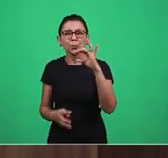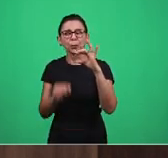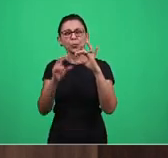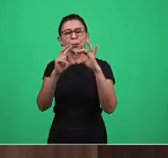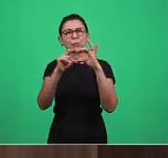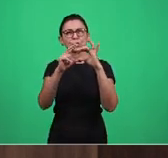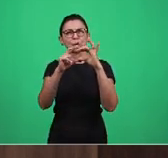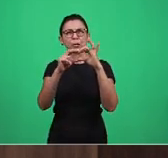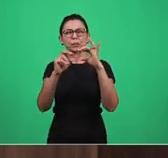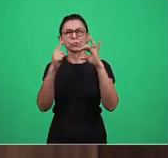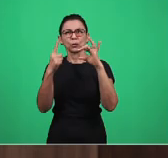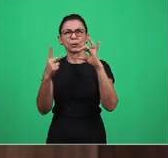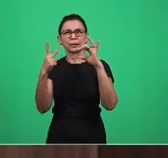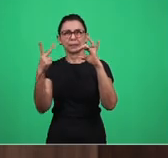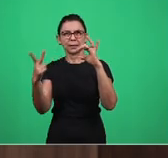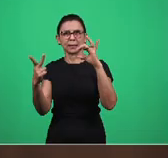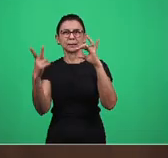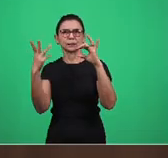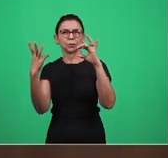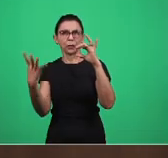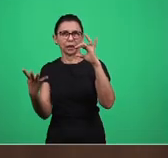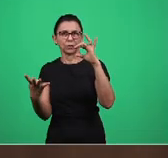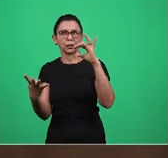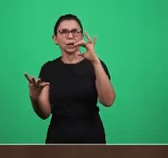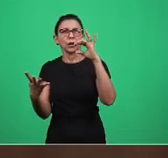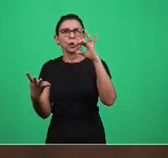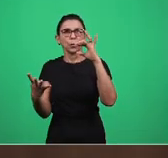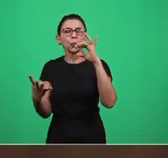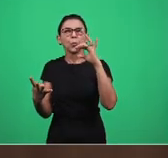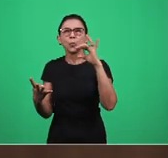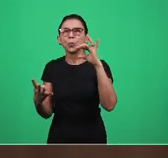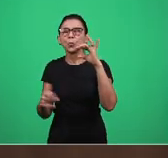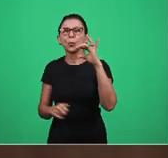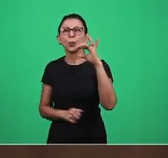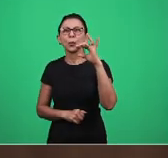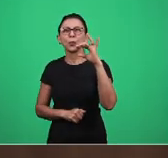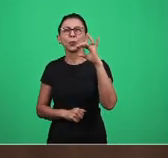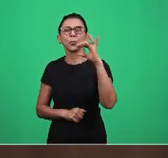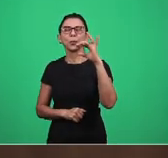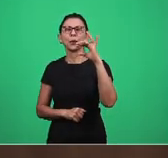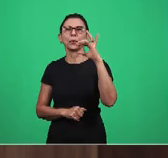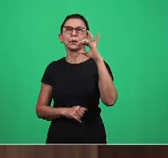Maintenant, nous allons jouer la note sol. 1, 2, 3, 4.